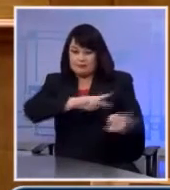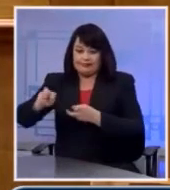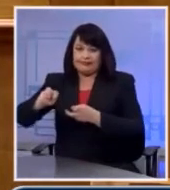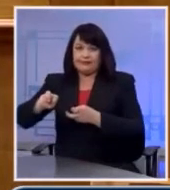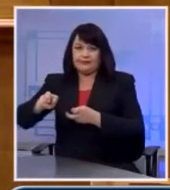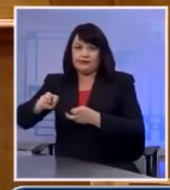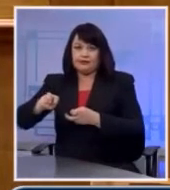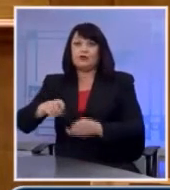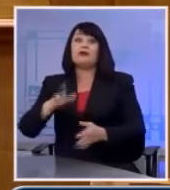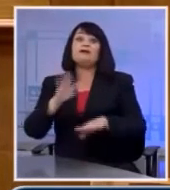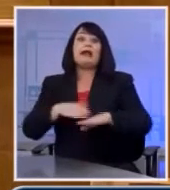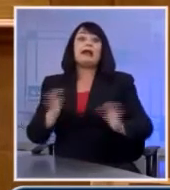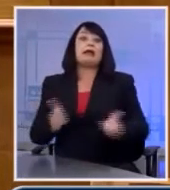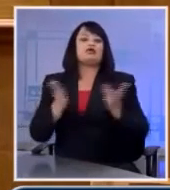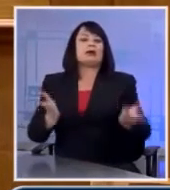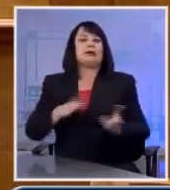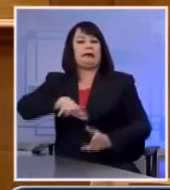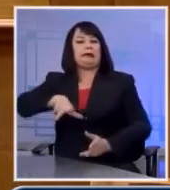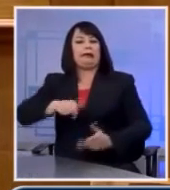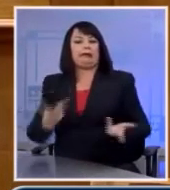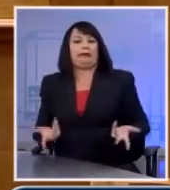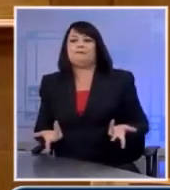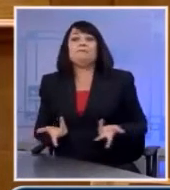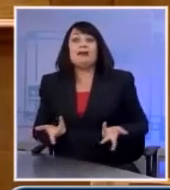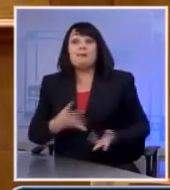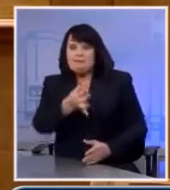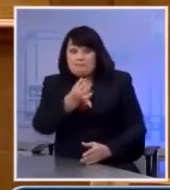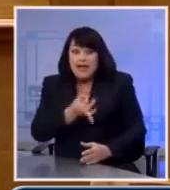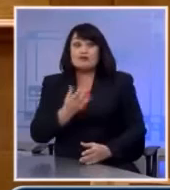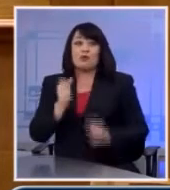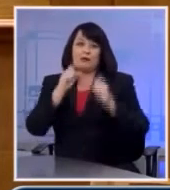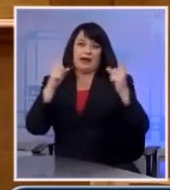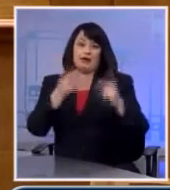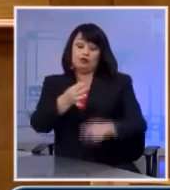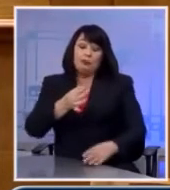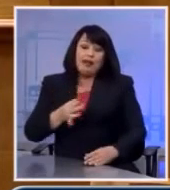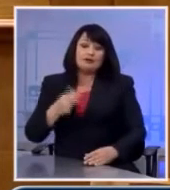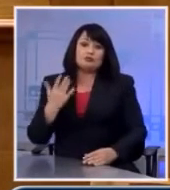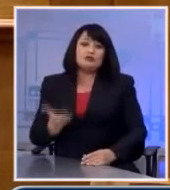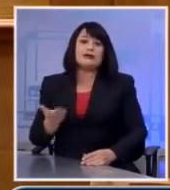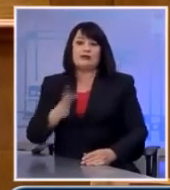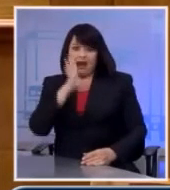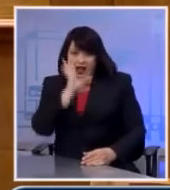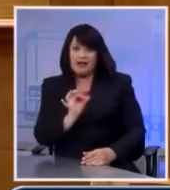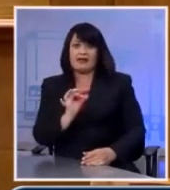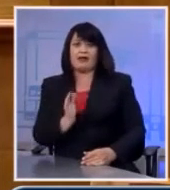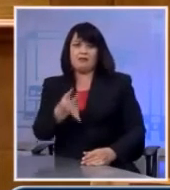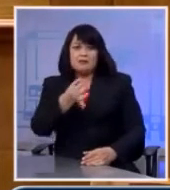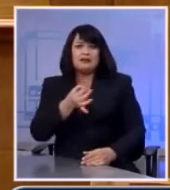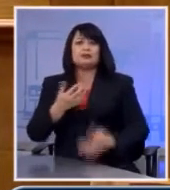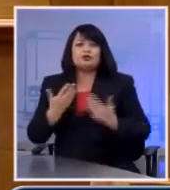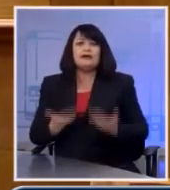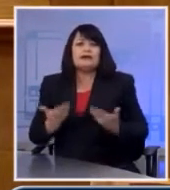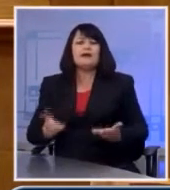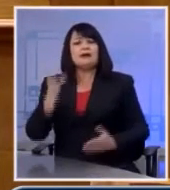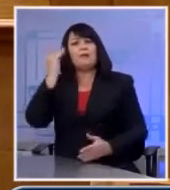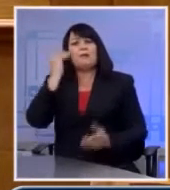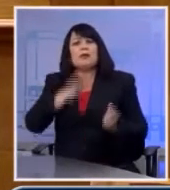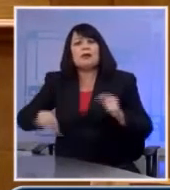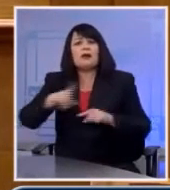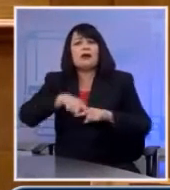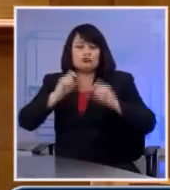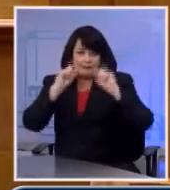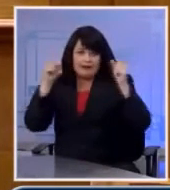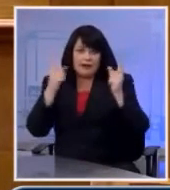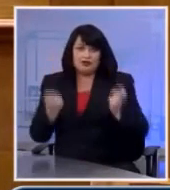πιστήρια εγκλήματος. Πείτε τέλος πάντων κάτι, μια αλήθεια, να μάθει επιτέλους ο ελληνικός